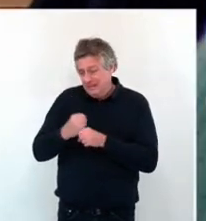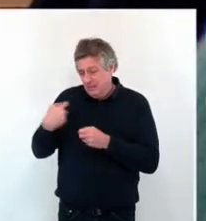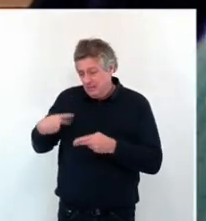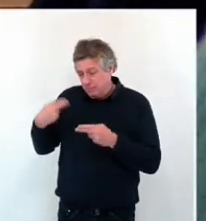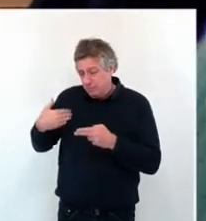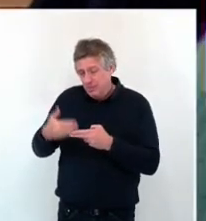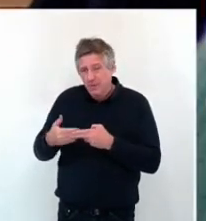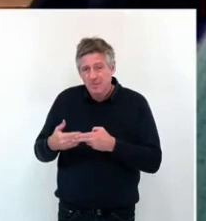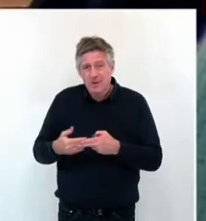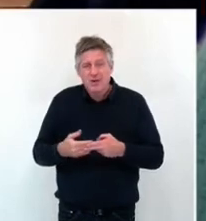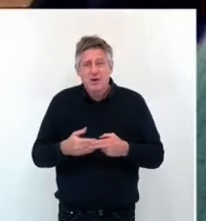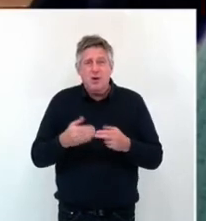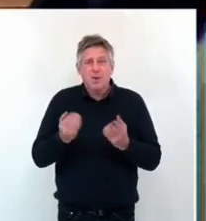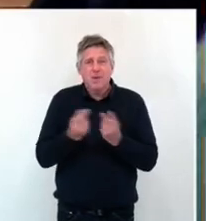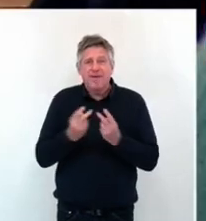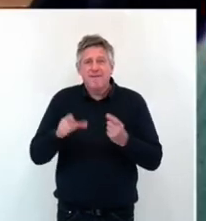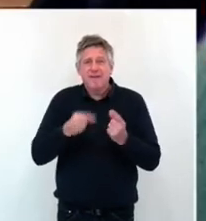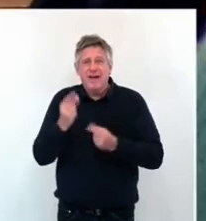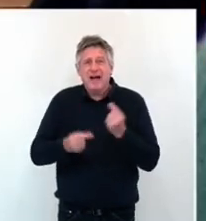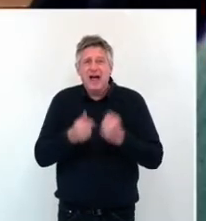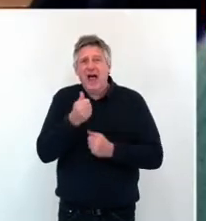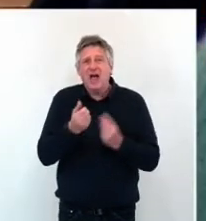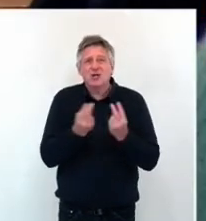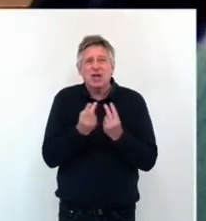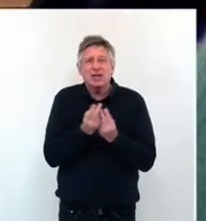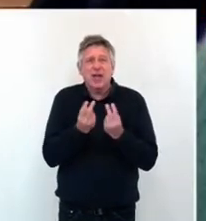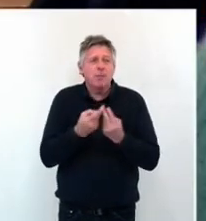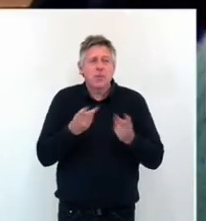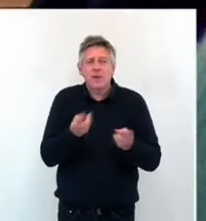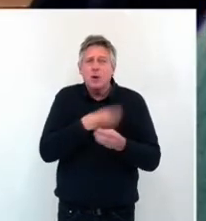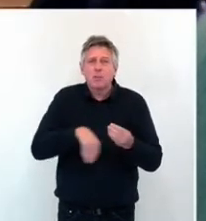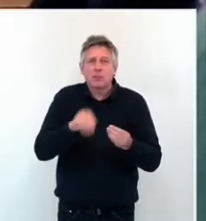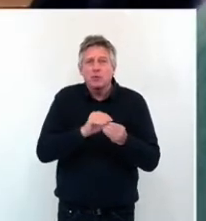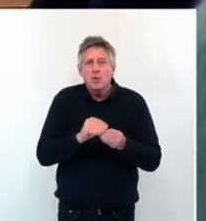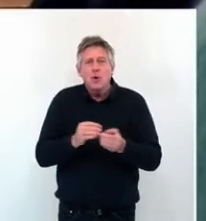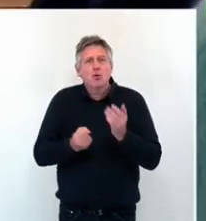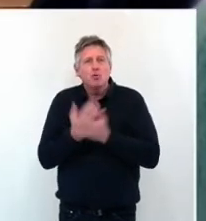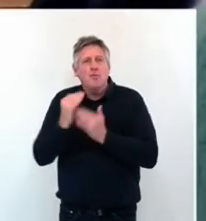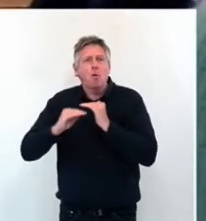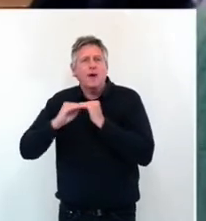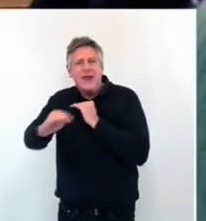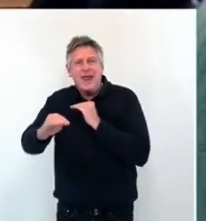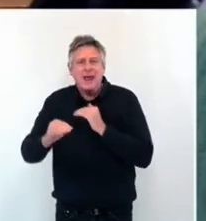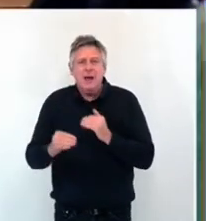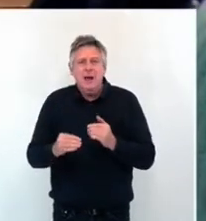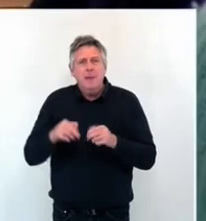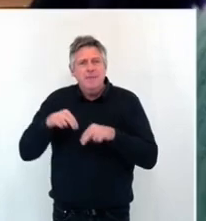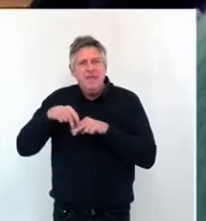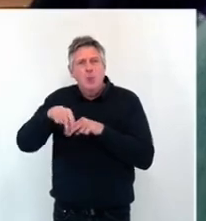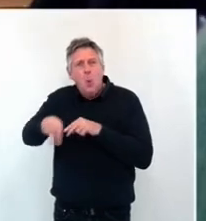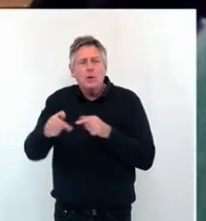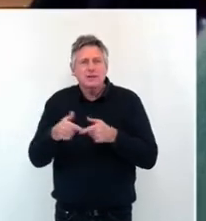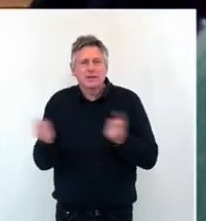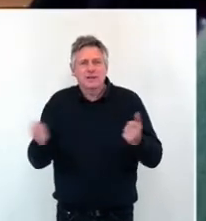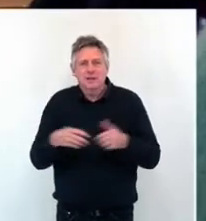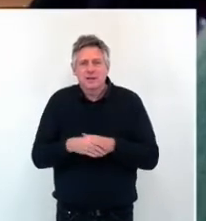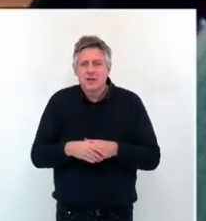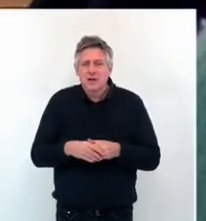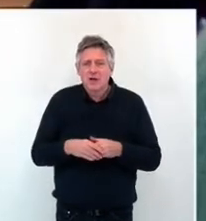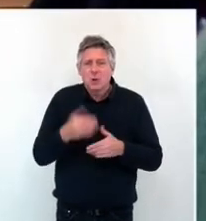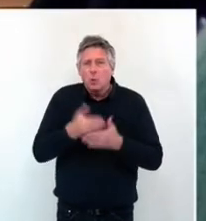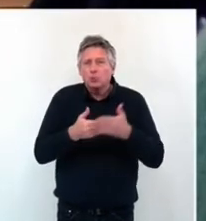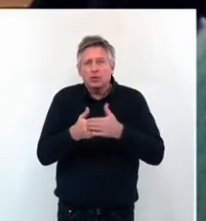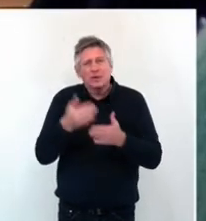a livré des espaces verts, l'équivalent d'un jardin public supplémentaire, les nouveaux quais piétons qui vont arriver, etc. On n'a pas construit n'importe comment.